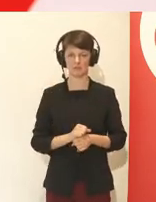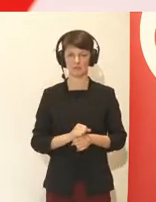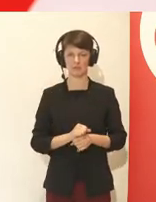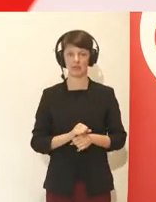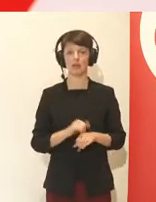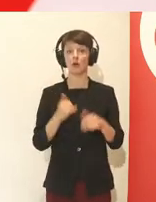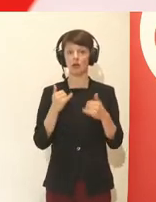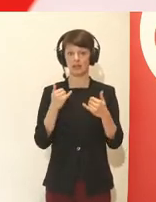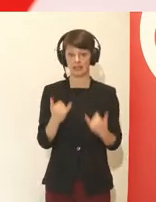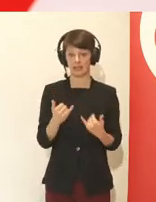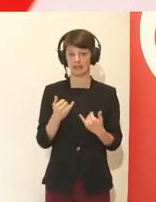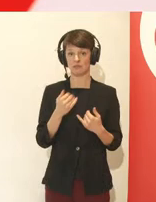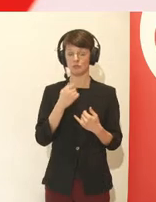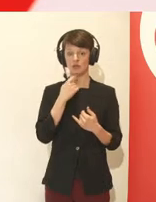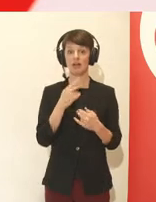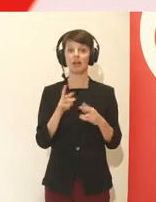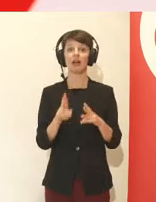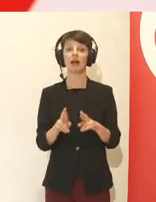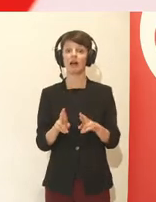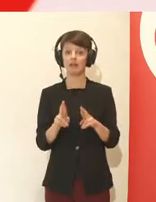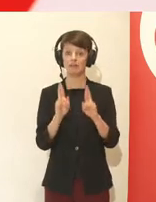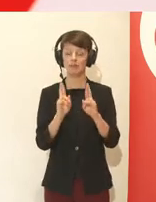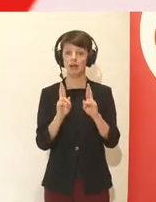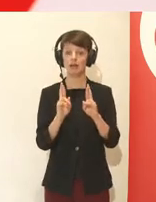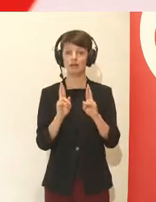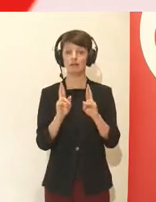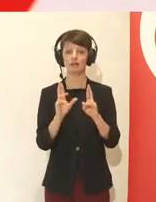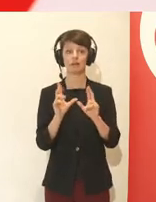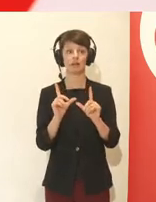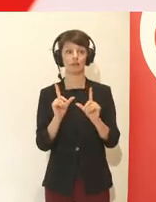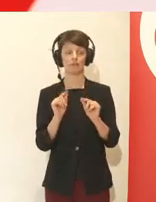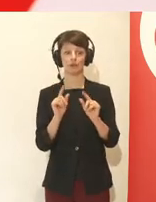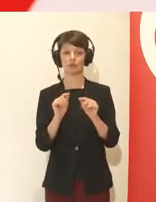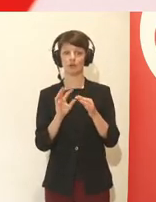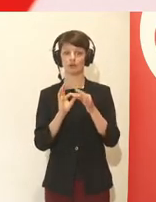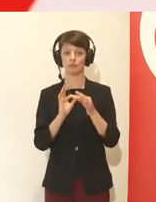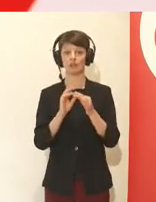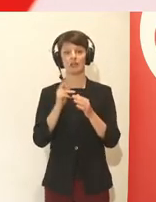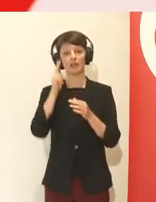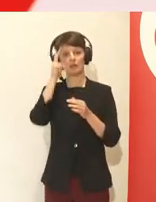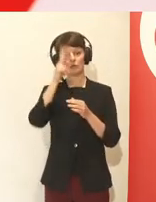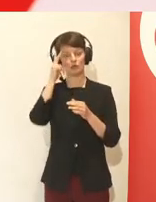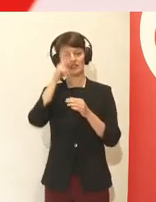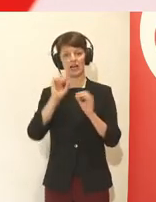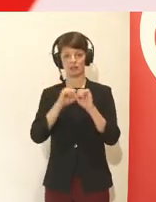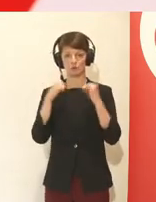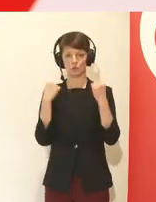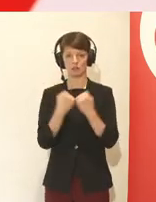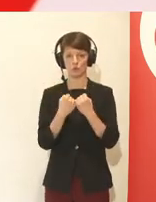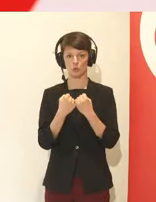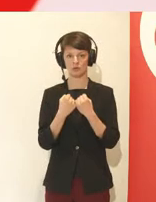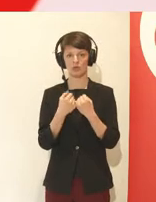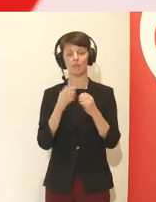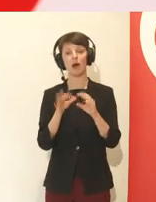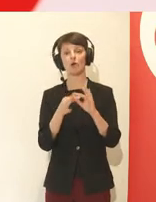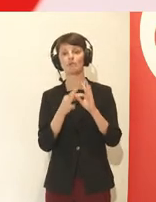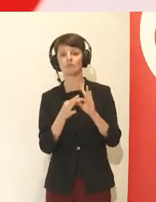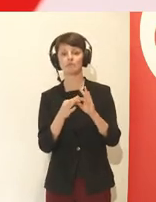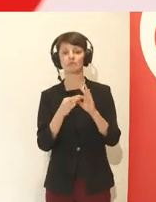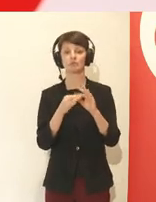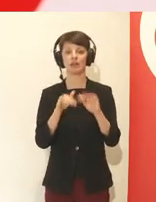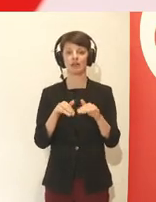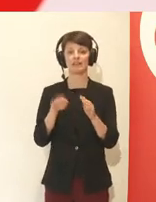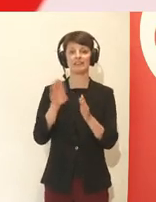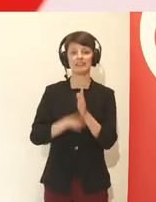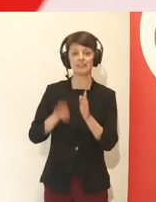tagen sagen respekt ist ein thema das was zu tun hat mit sozialen lagen aber es hat auch zu tun zb mit